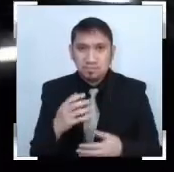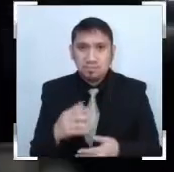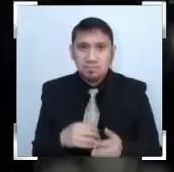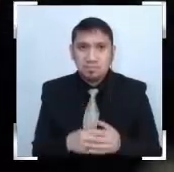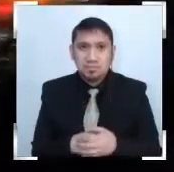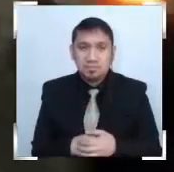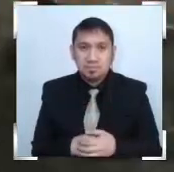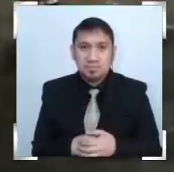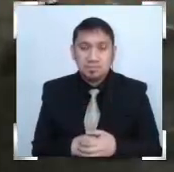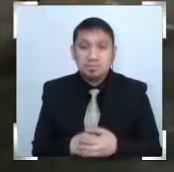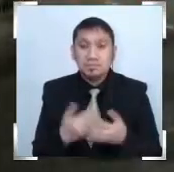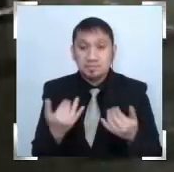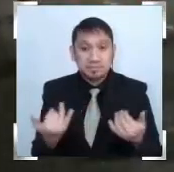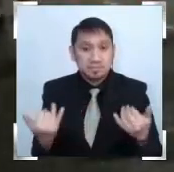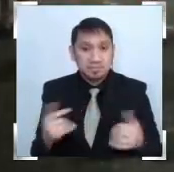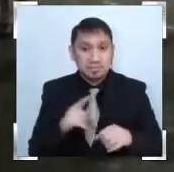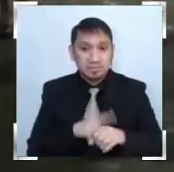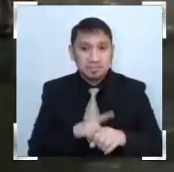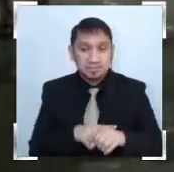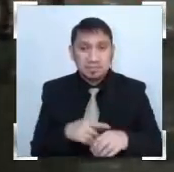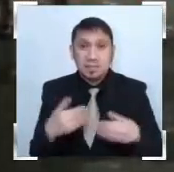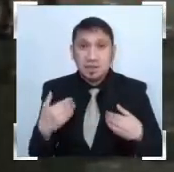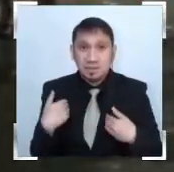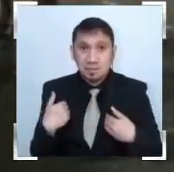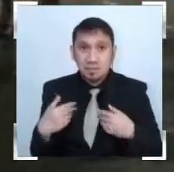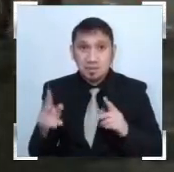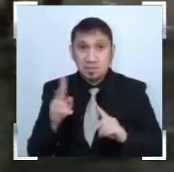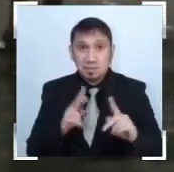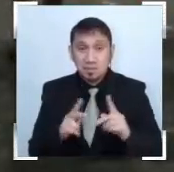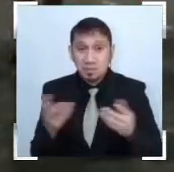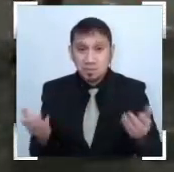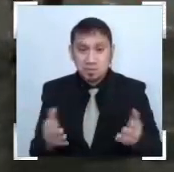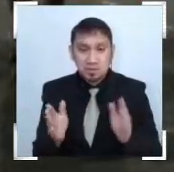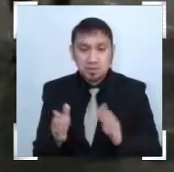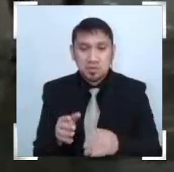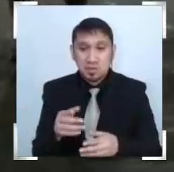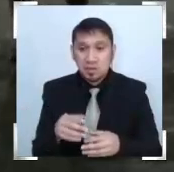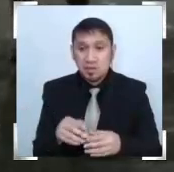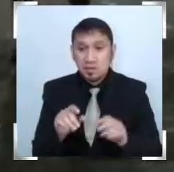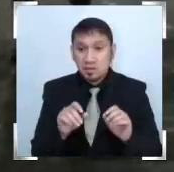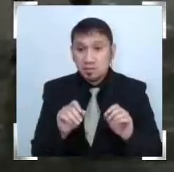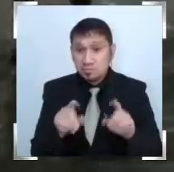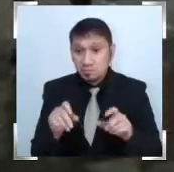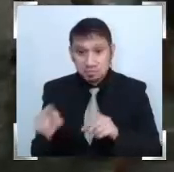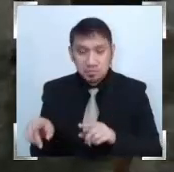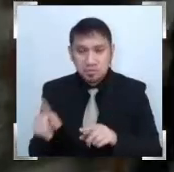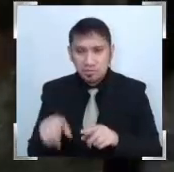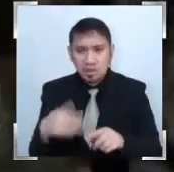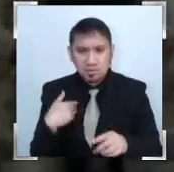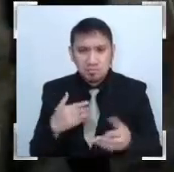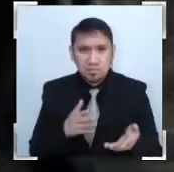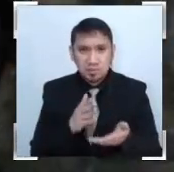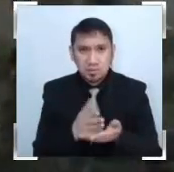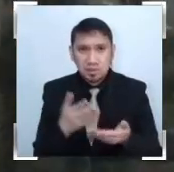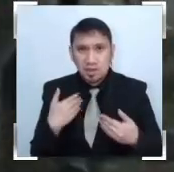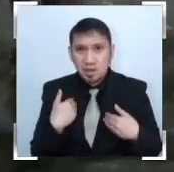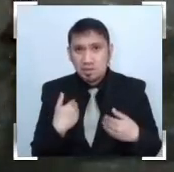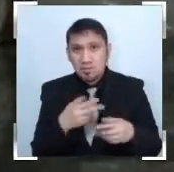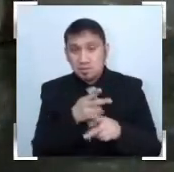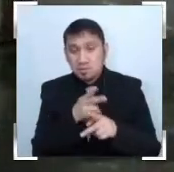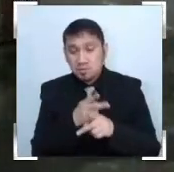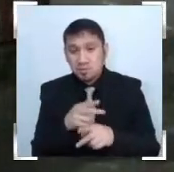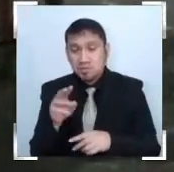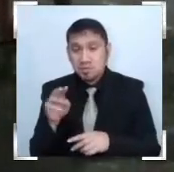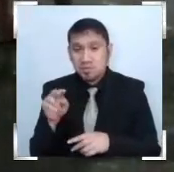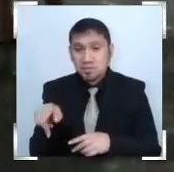Sa mga oras na ito, may mga humahabol pa rin sa pamimili bago magsara yung ilang tindahan. May mga nakabantay naman mula sa MPD Station